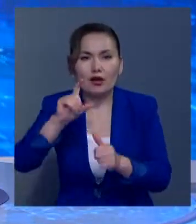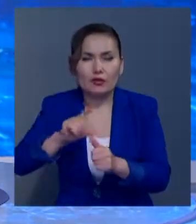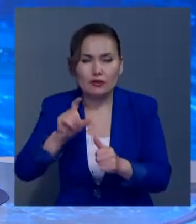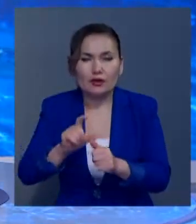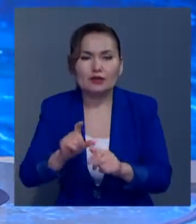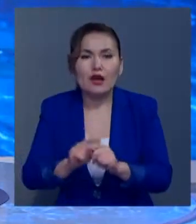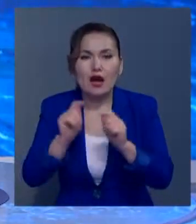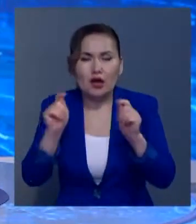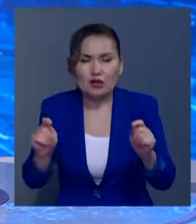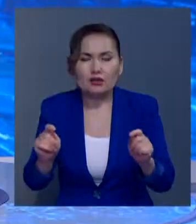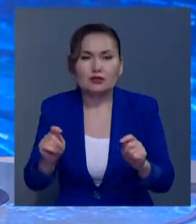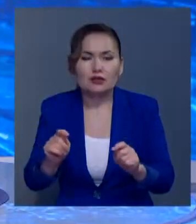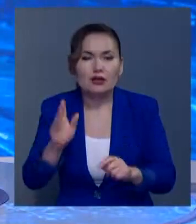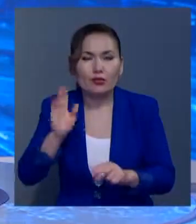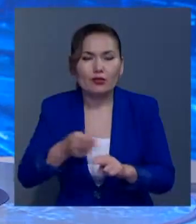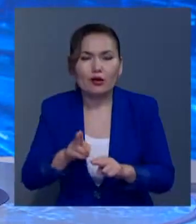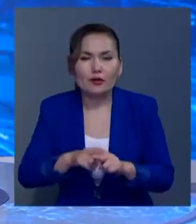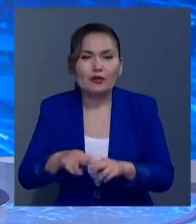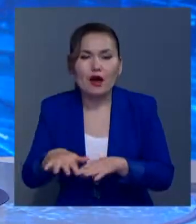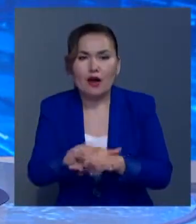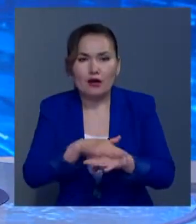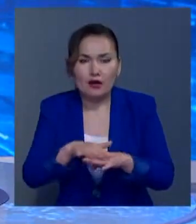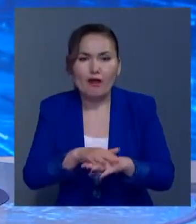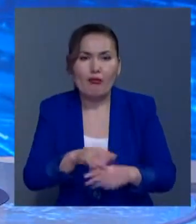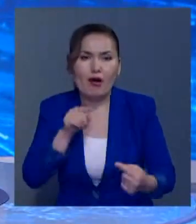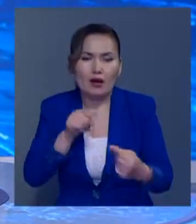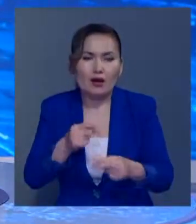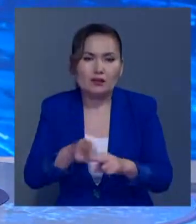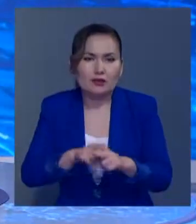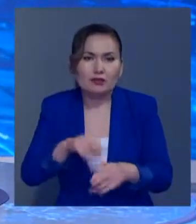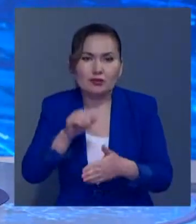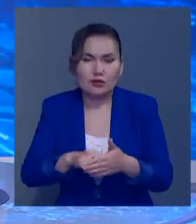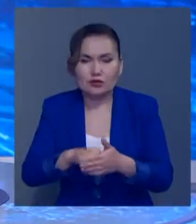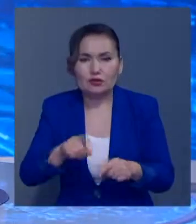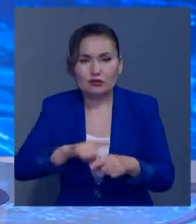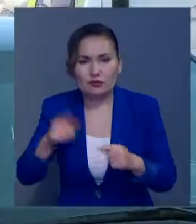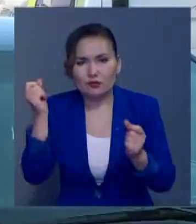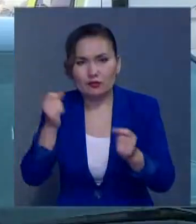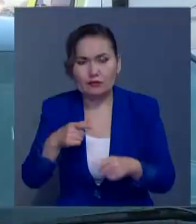бастамаға түбегейлі қарсы болып отыр. Неге екенін әріптесім Бақыт Топтаева айтып берсін.